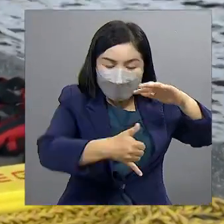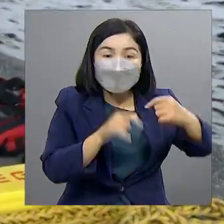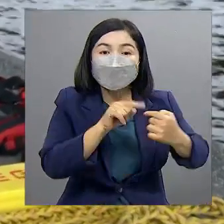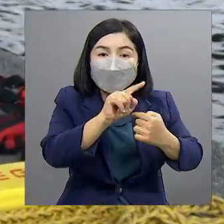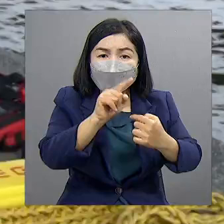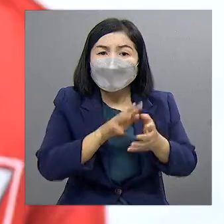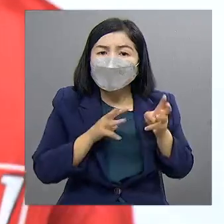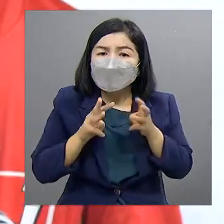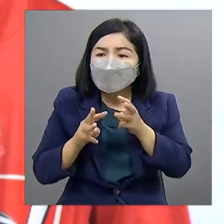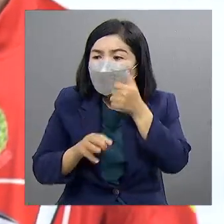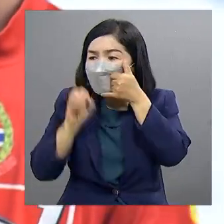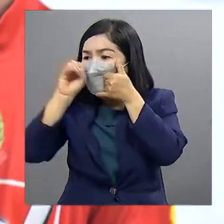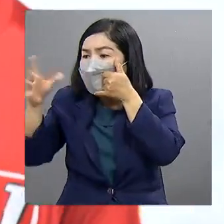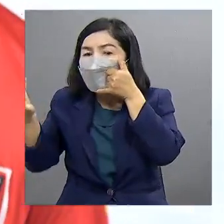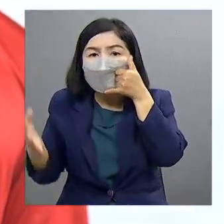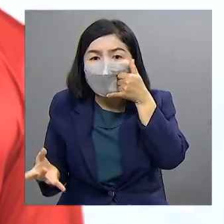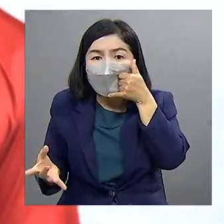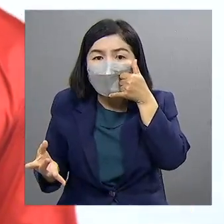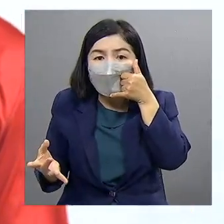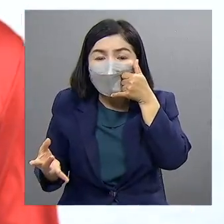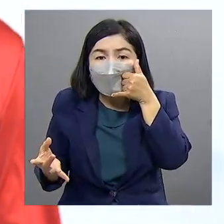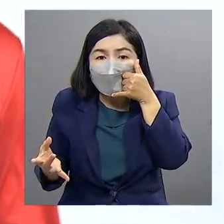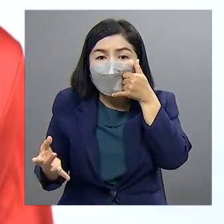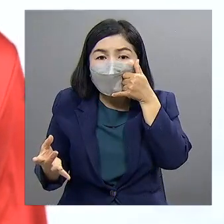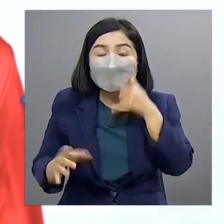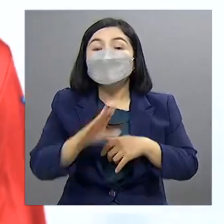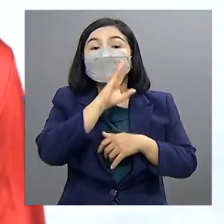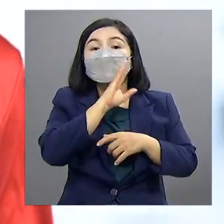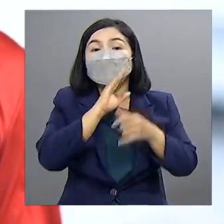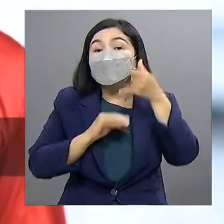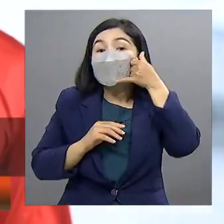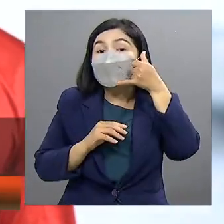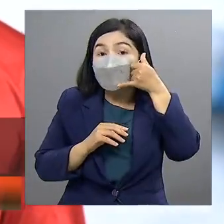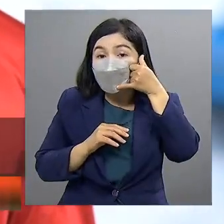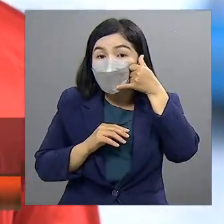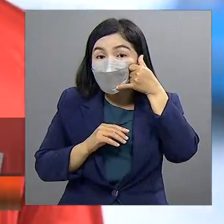ราต้องบอกเจ้าหน้าที่บ้าง เวลาโทรแจ้งเนี่ยทางกู้ภัยได้รับแจ้ง